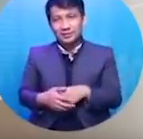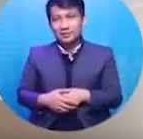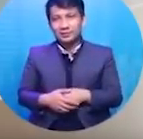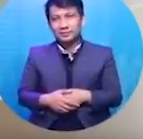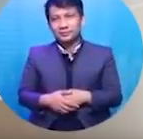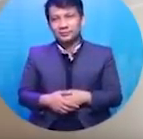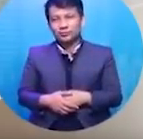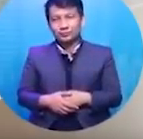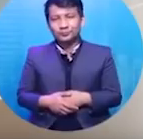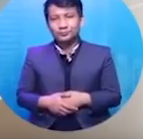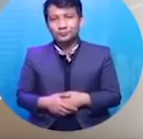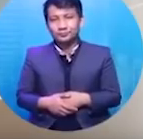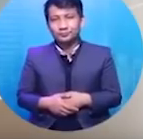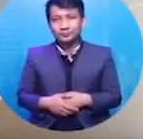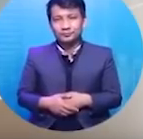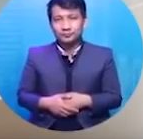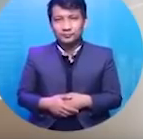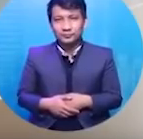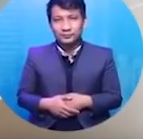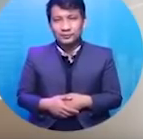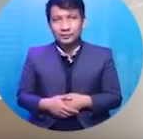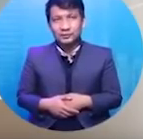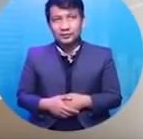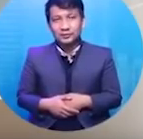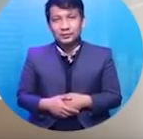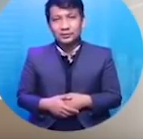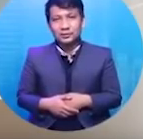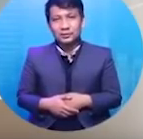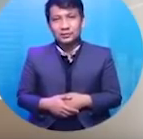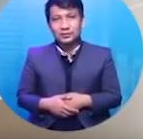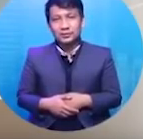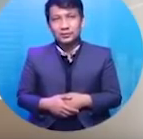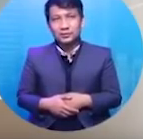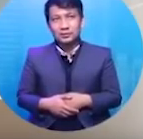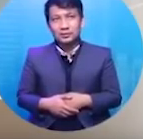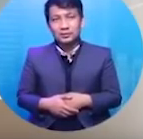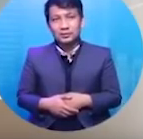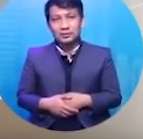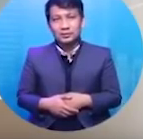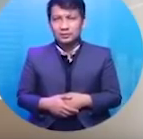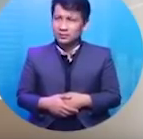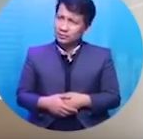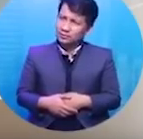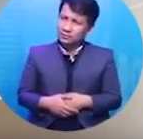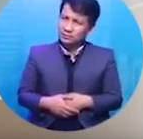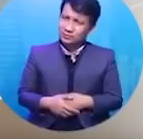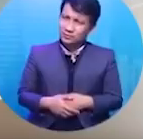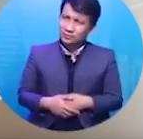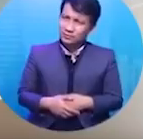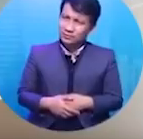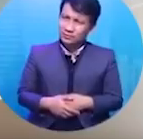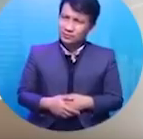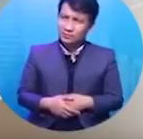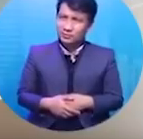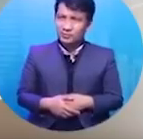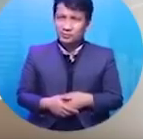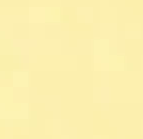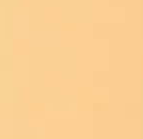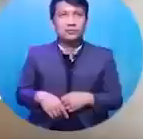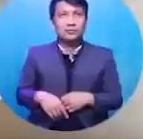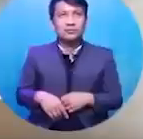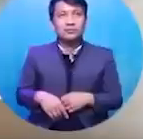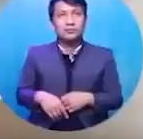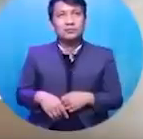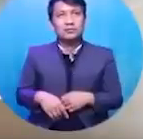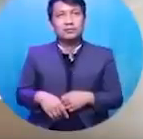sa akin, no? Kaya ho, bayaran lang po niya yung aking, ano, may endorsement na nga po ako dyan kasi kada harap namin sa barangay, hindi humaharap yan